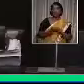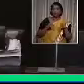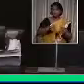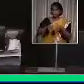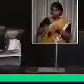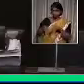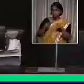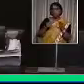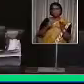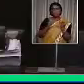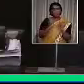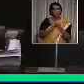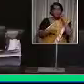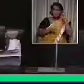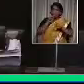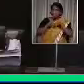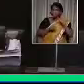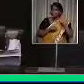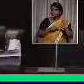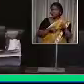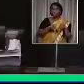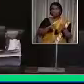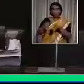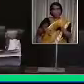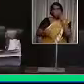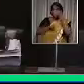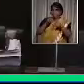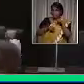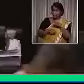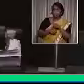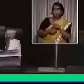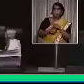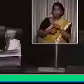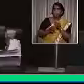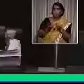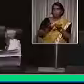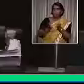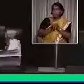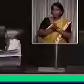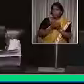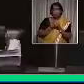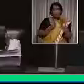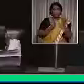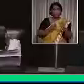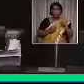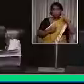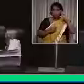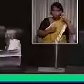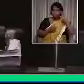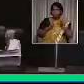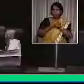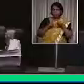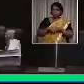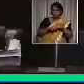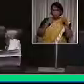வருகின்ற நமது மக்கள், அவர்களுக்கு தேர்தல் காலத்திலே சொன்ன வாக்குறுதிக்கு நேர் மாறாக அவர்களுக்கு தேவையான பசலையை வழங்காமல் தடை செய்தார்.